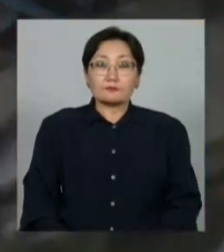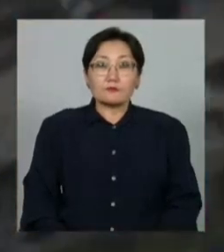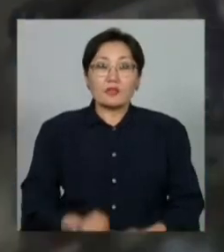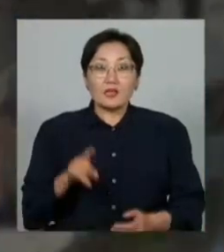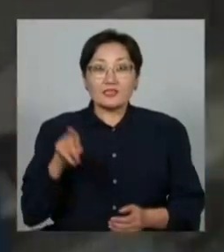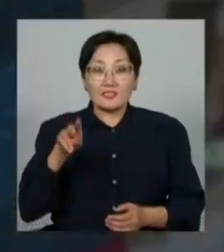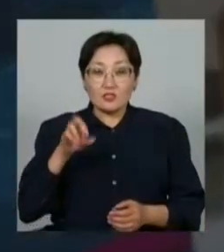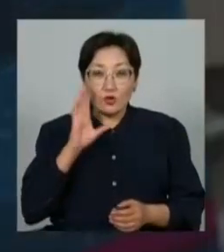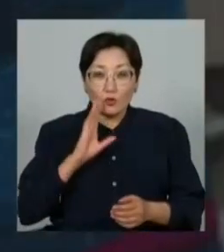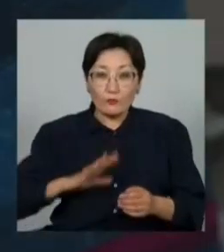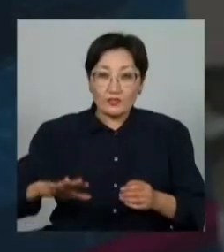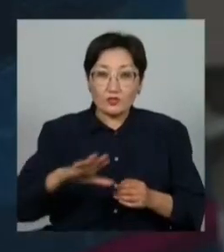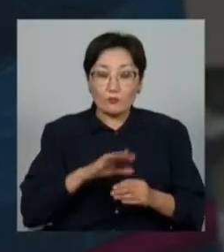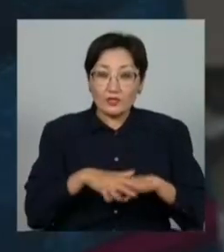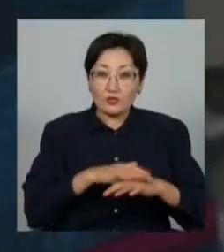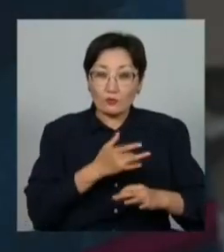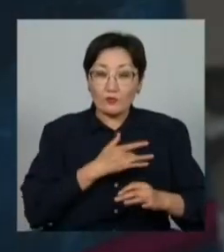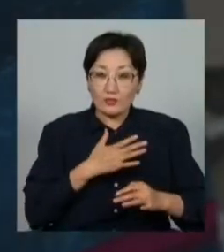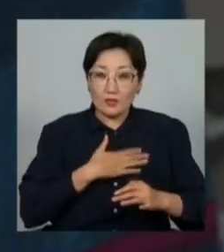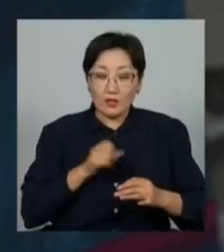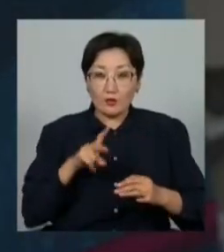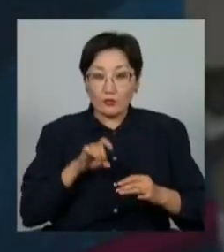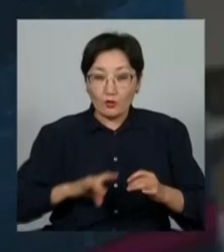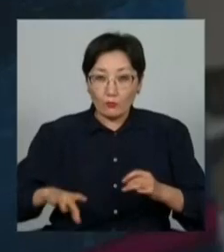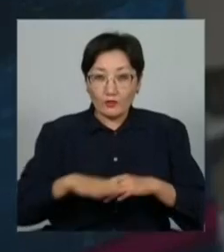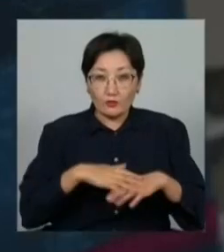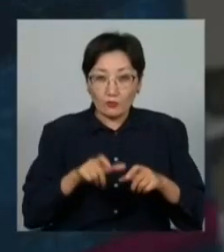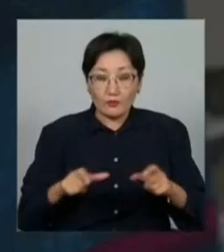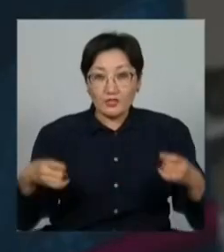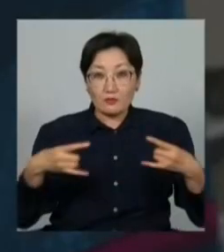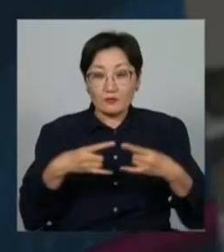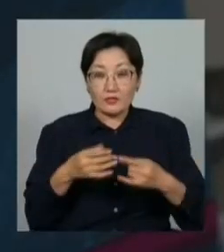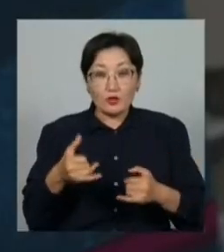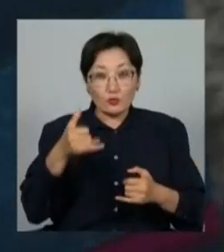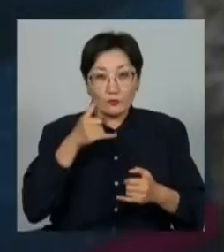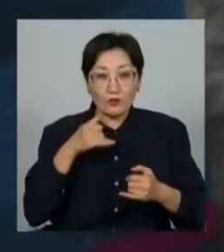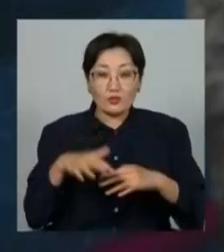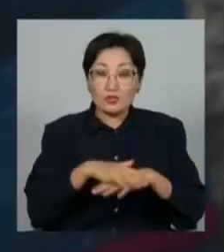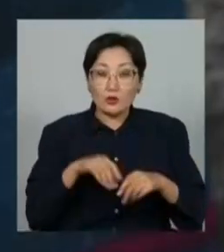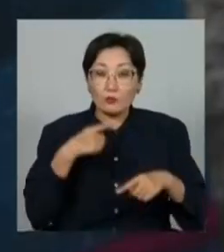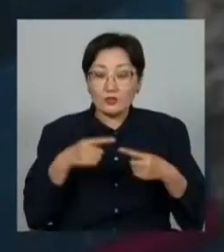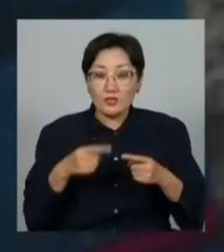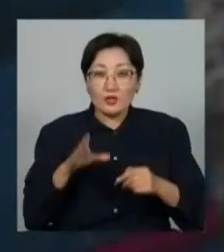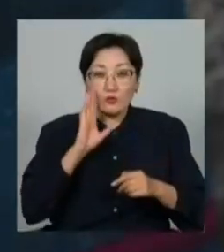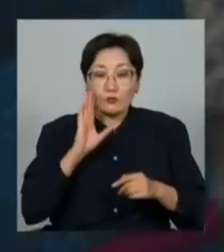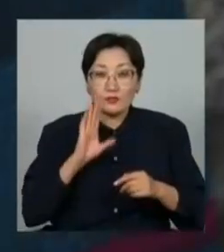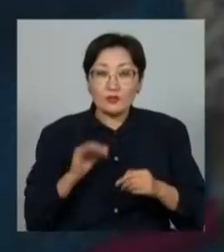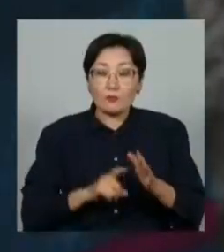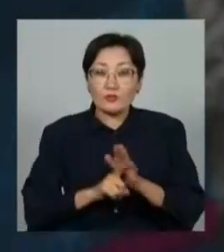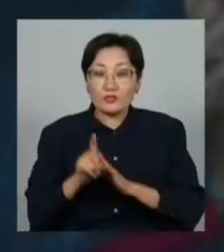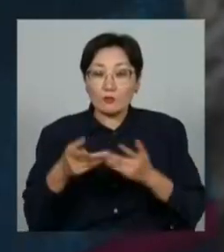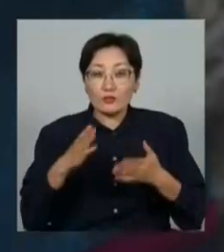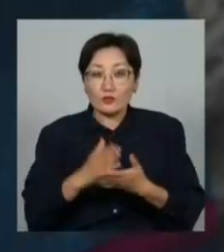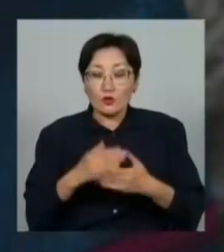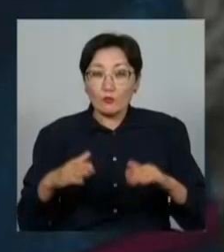Артезиан суы жалпы халыққа тиесілі. Осылай деген Алатау ауданының тұрғындары арнамызға хабарласқан еді. Көпшіліктің айтуынша, тіршілік көзінің бастауында